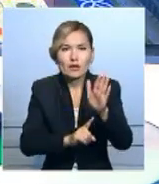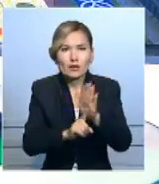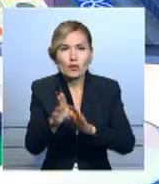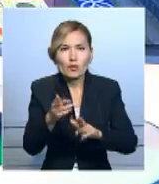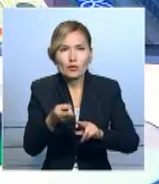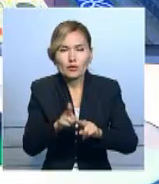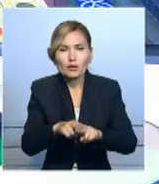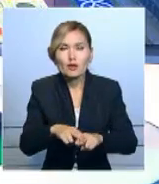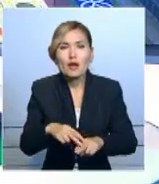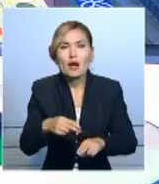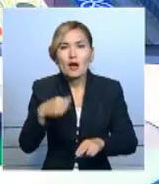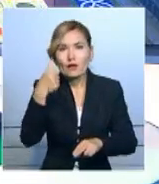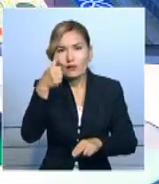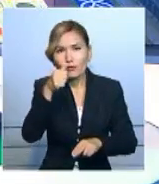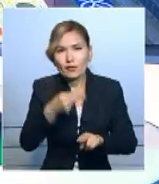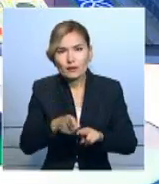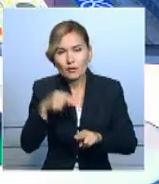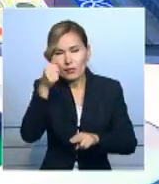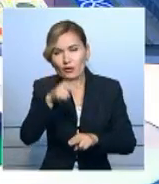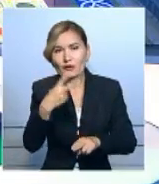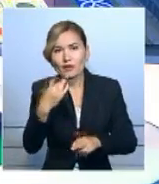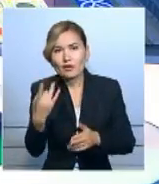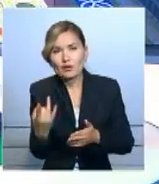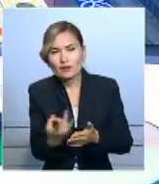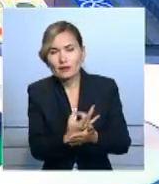Биыл гүлді кілем 20-шы рет төселді.